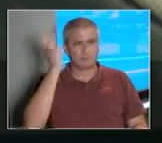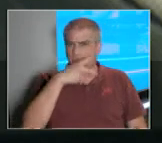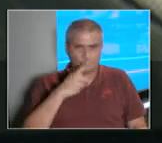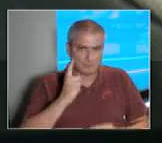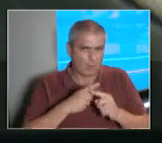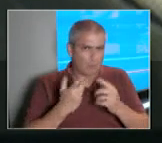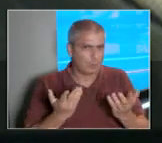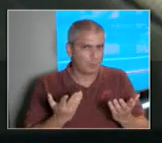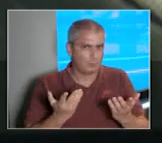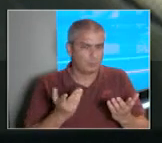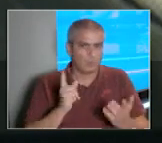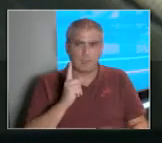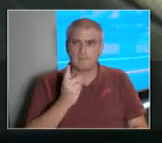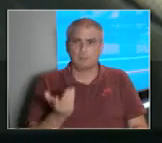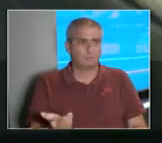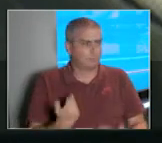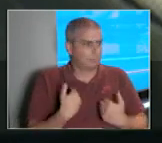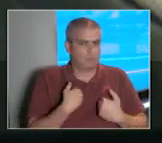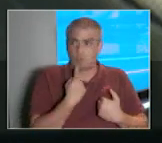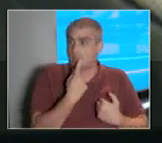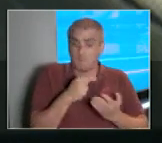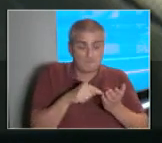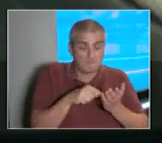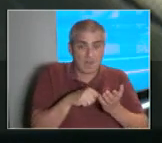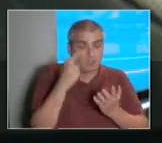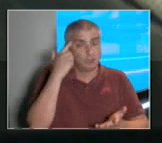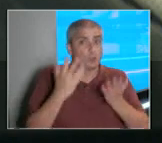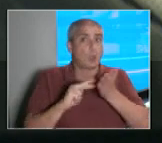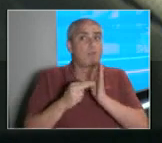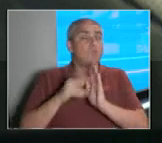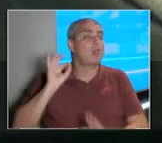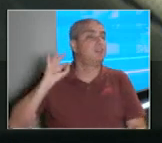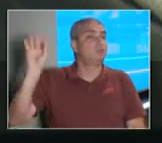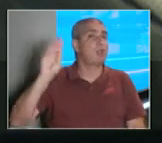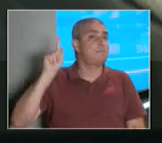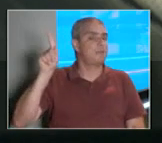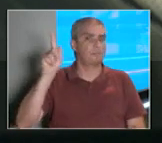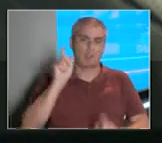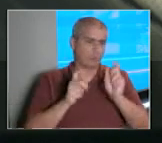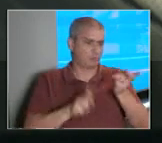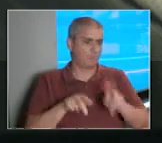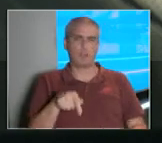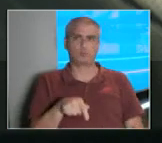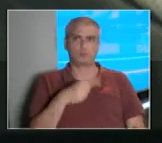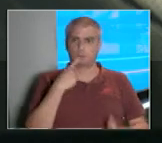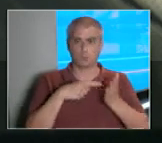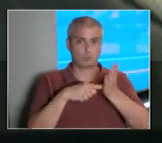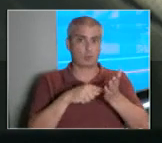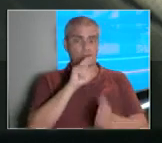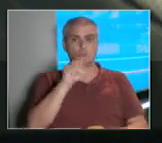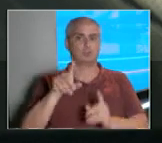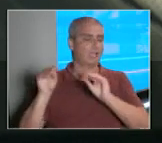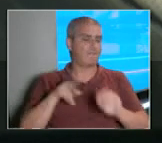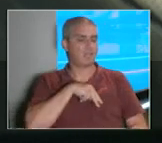לא בדיוק העניין. אבל מעבר לזה, אני טוען שבגלל שיקולים פוליטיים שלו, אנשים מתו פה. למשל, נושא